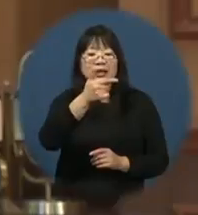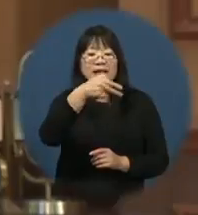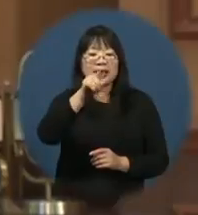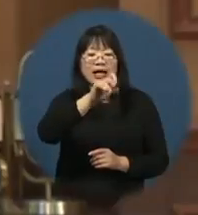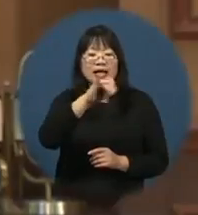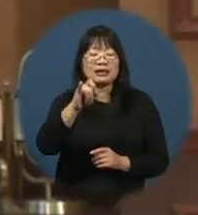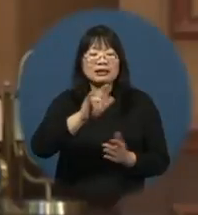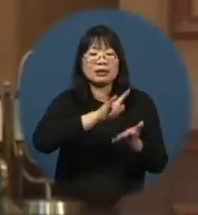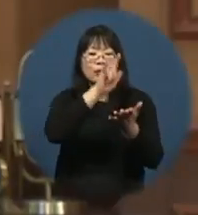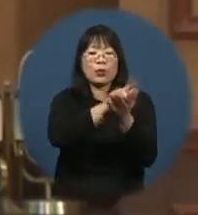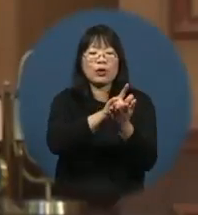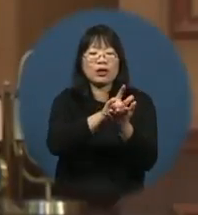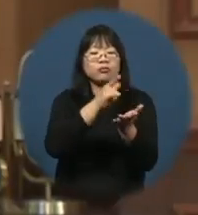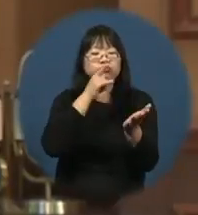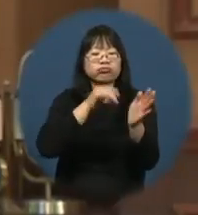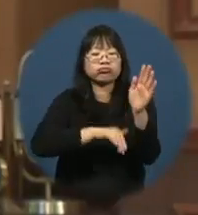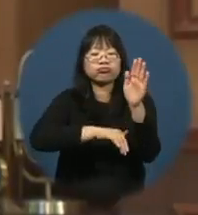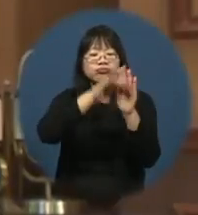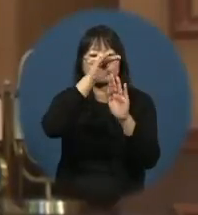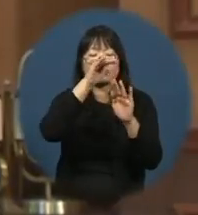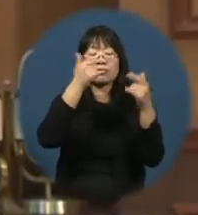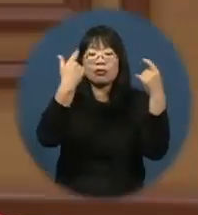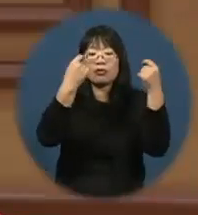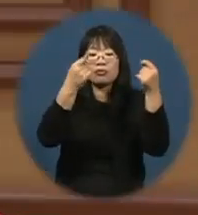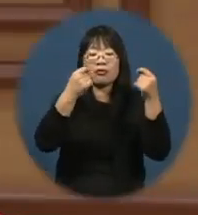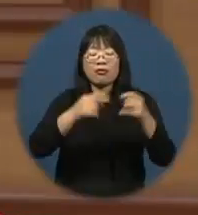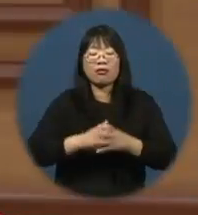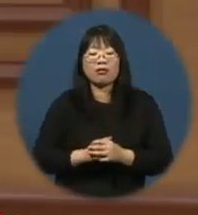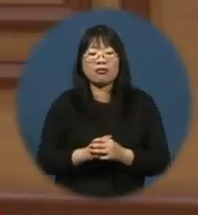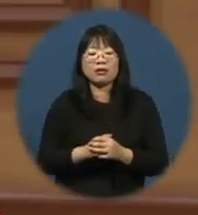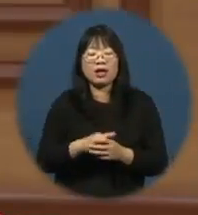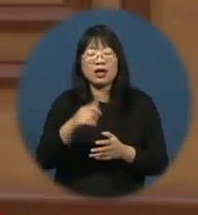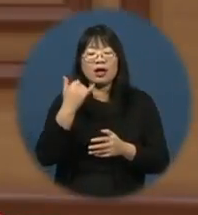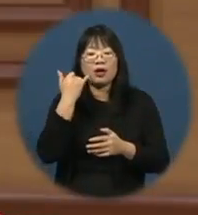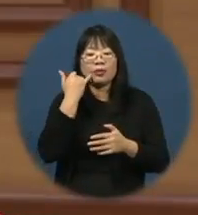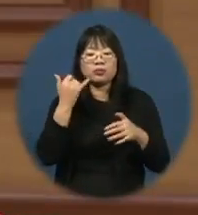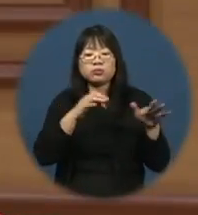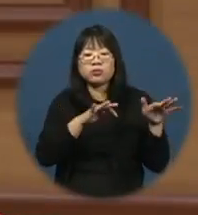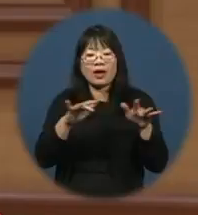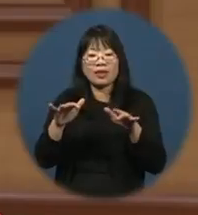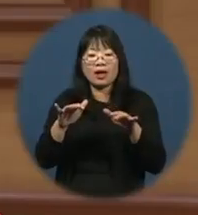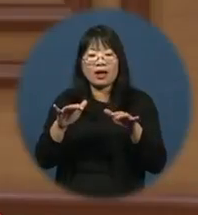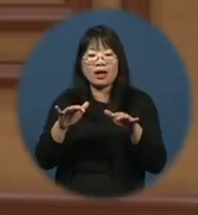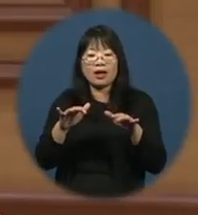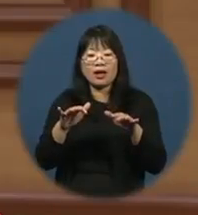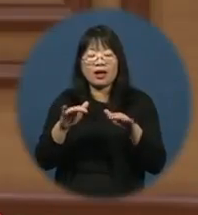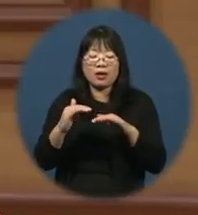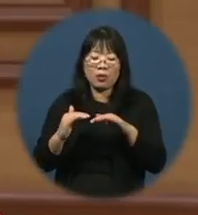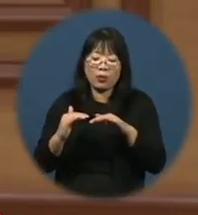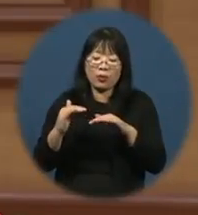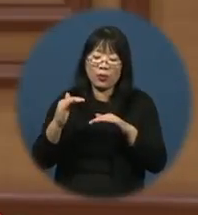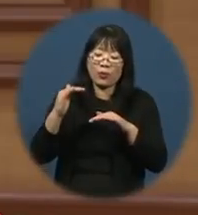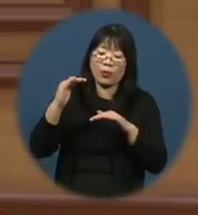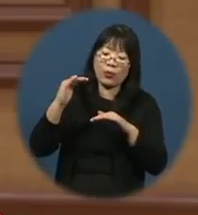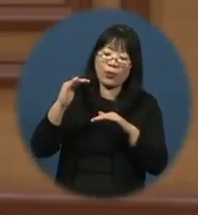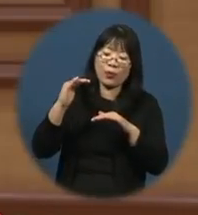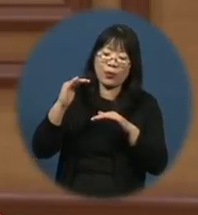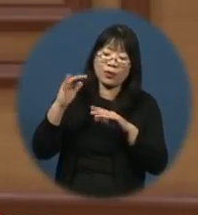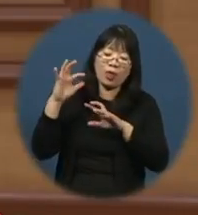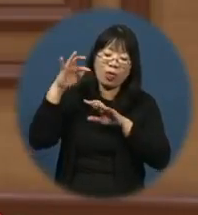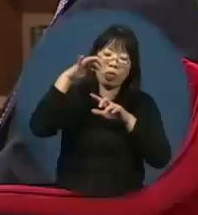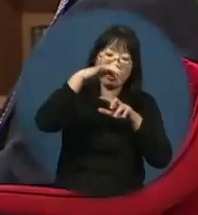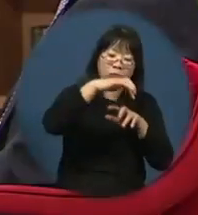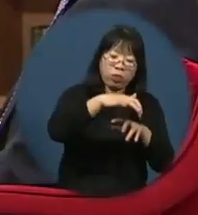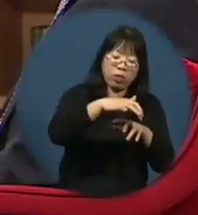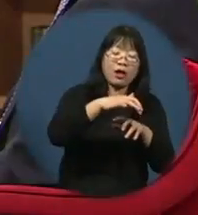물에 잠겼더라고요. 예. 그것도 사실은 해수면 상승에 효과가 있지 않을까 그렇게 보는